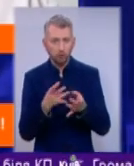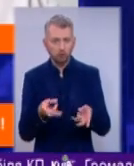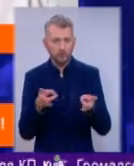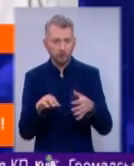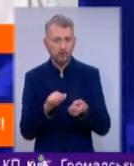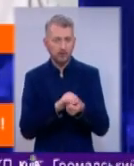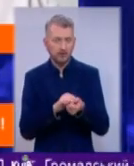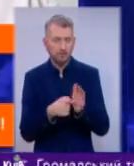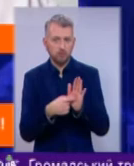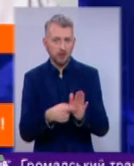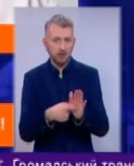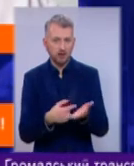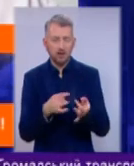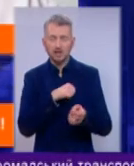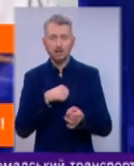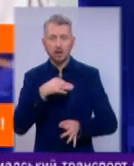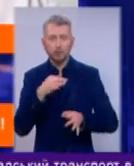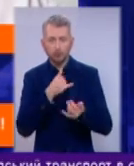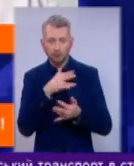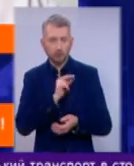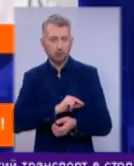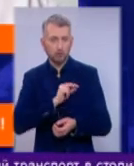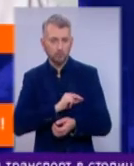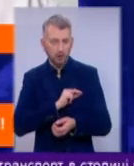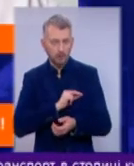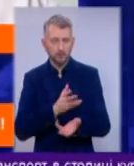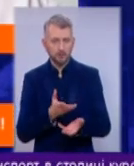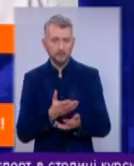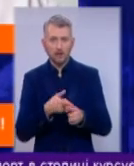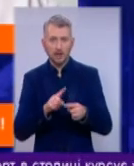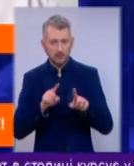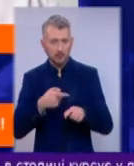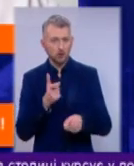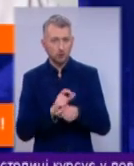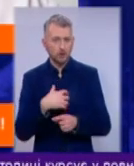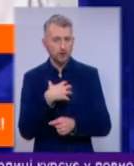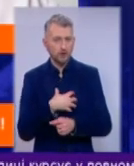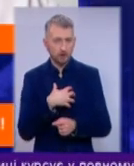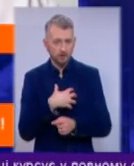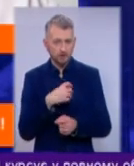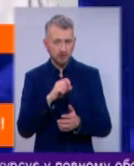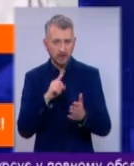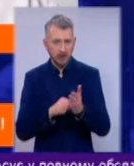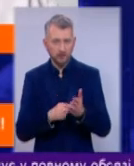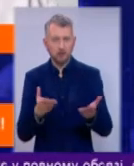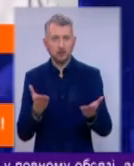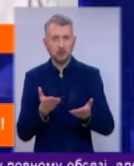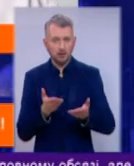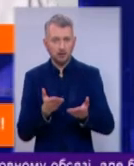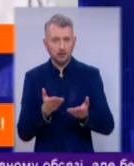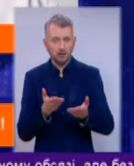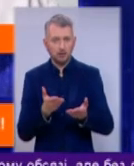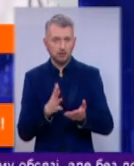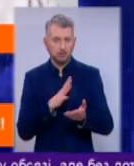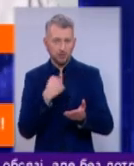папері. Тобто сам суд не зможе функціонувати і запрацювати. Це теж дуже важливий момент, на який мало